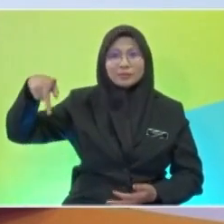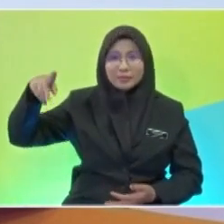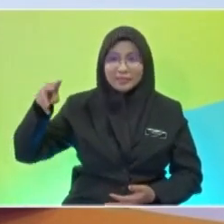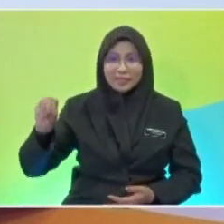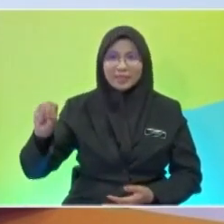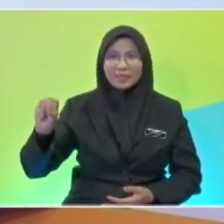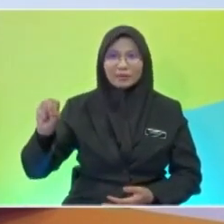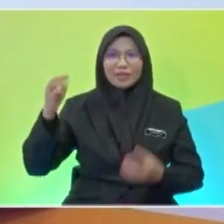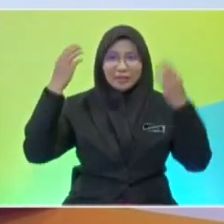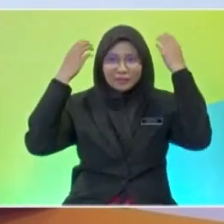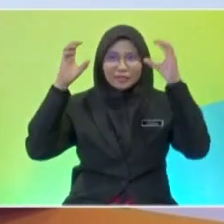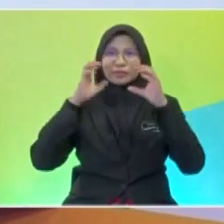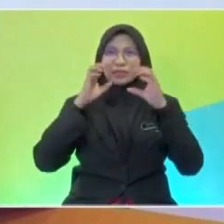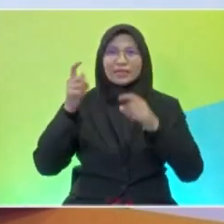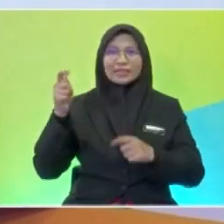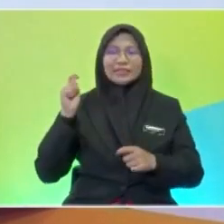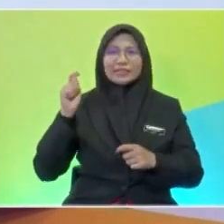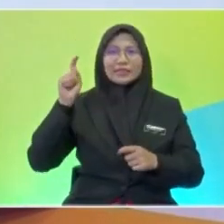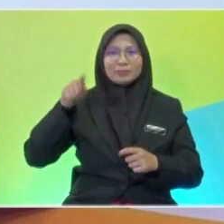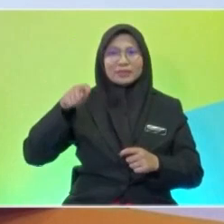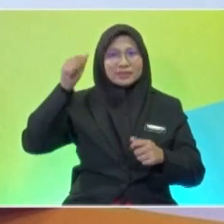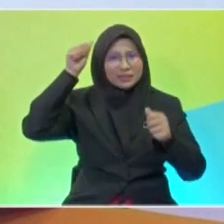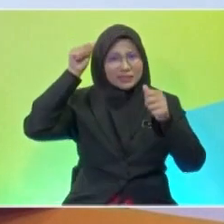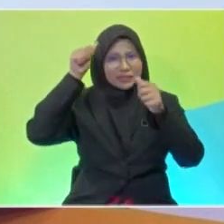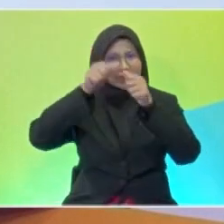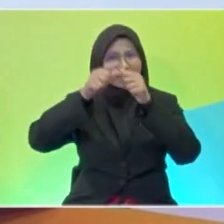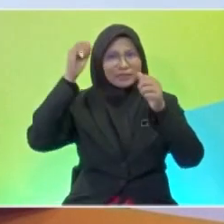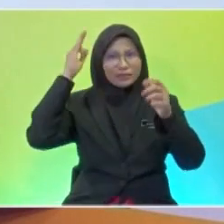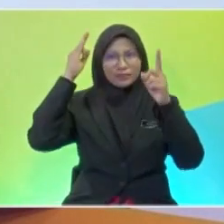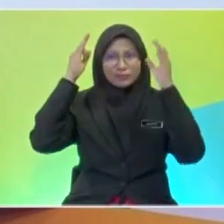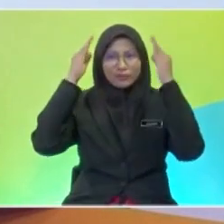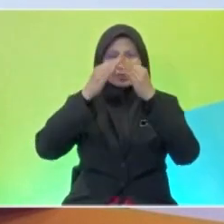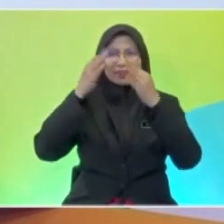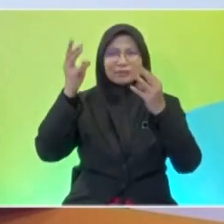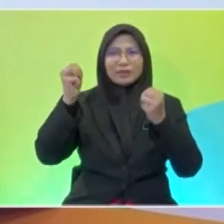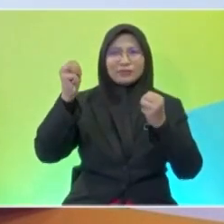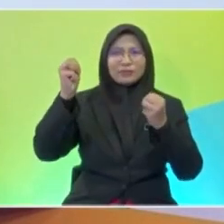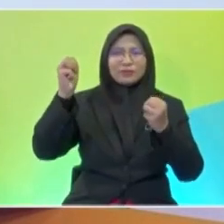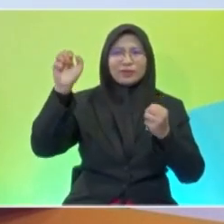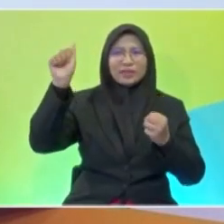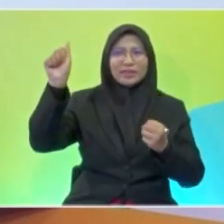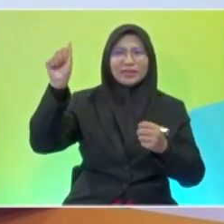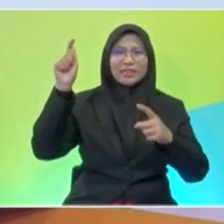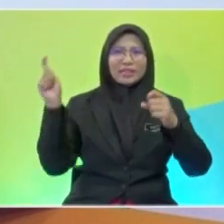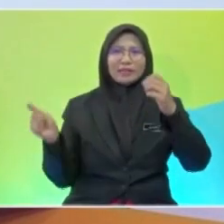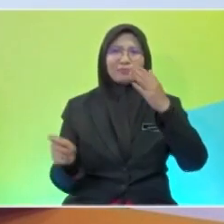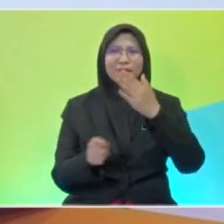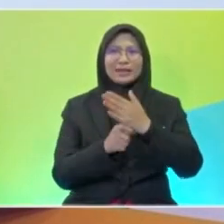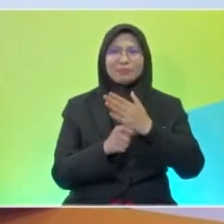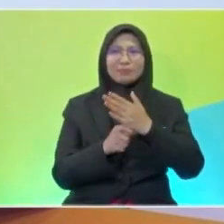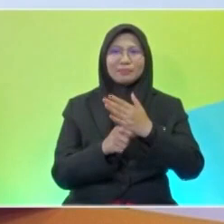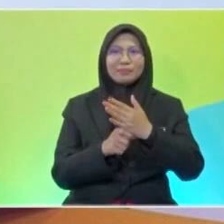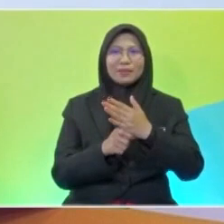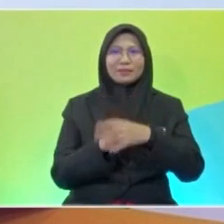yang Cikgu Wardah katakan kita impikan e place Insyaallah kita akan dapat Nama saya hanifsun Insyaallah kita jumpa lagi di mana sukses SPM